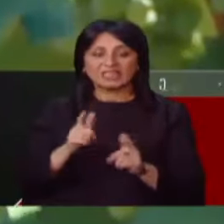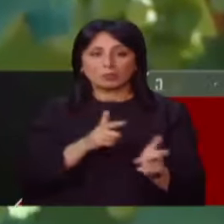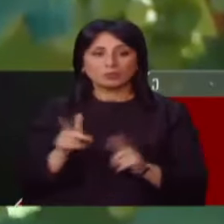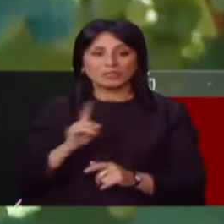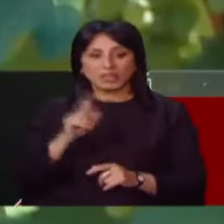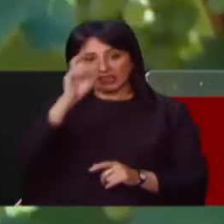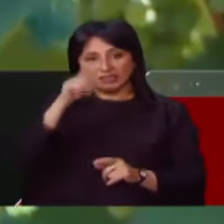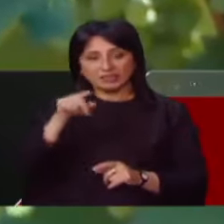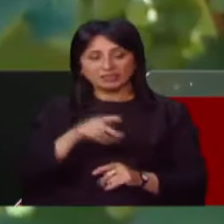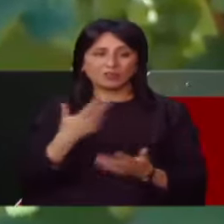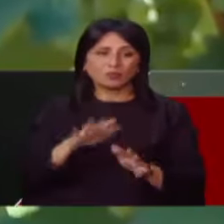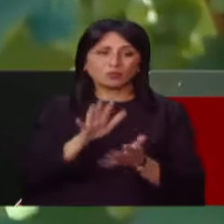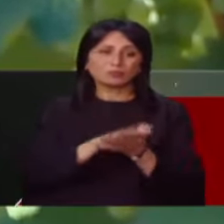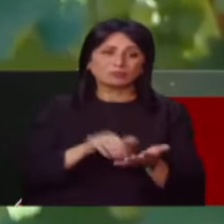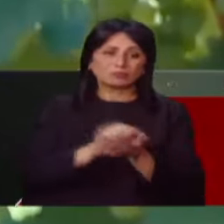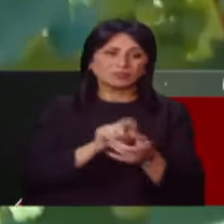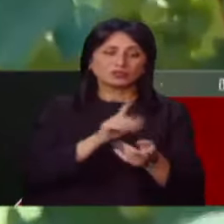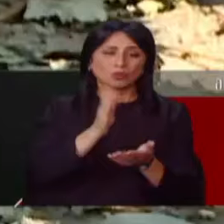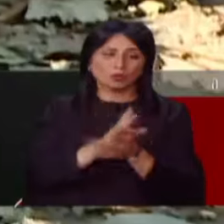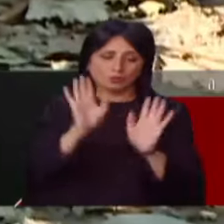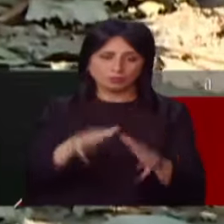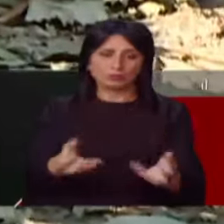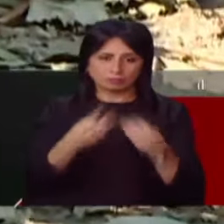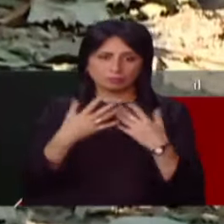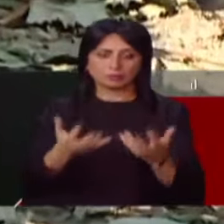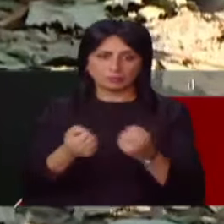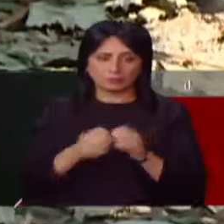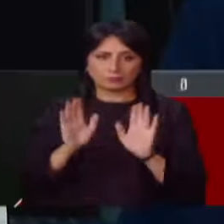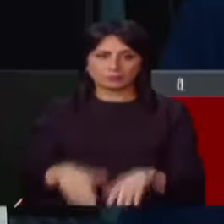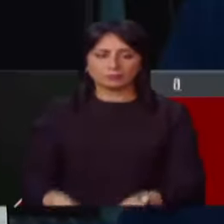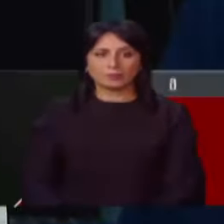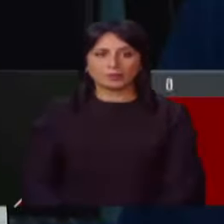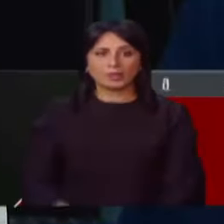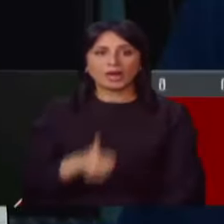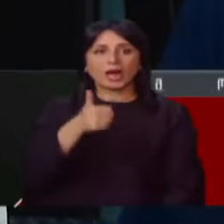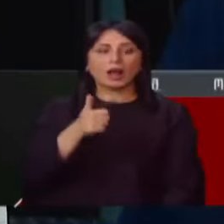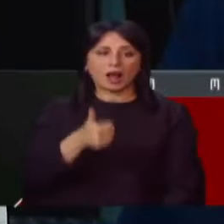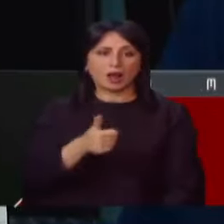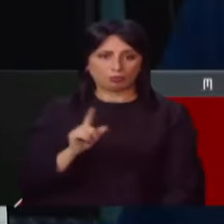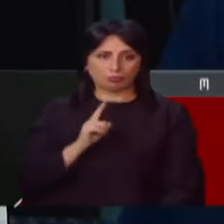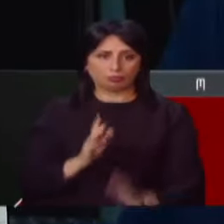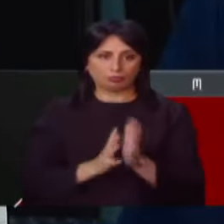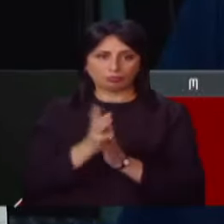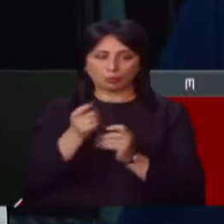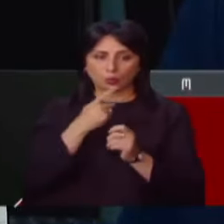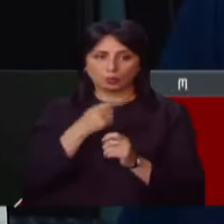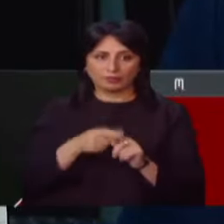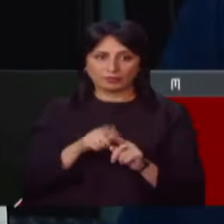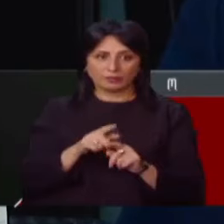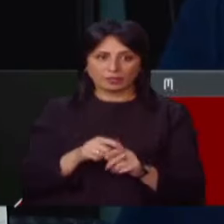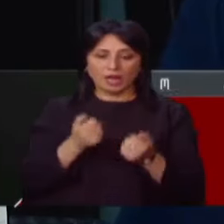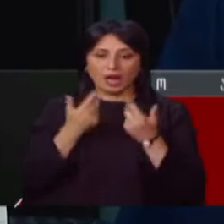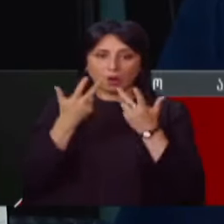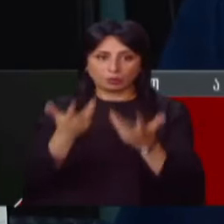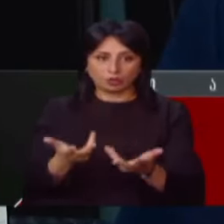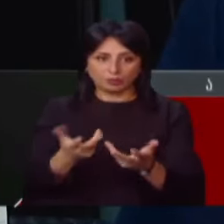არიან დაზიანებული ყურძენი ჩაიბარონ ასეთის არსებობის შემთხვევაში. გარდმოსავალს ველოდებით, როგორც რაოდენობრივი,